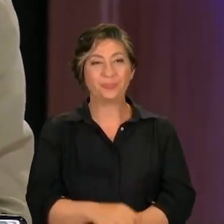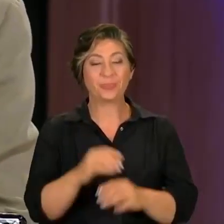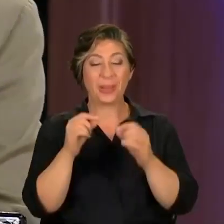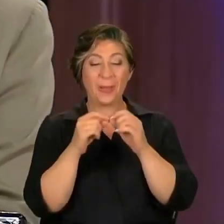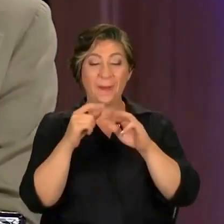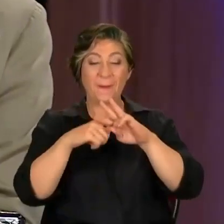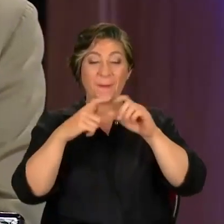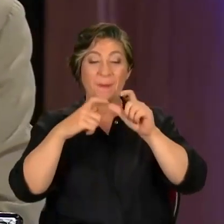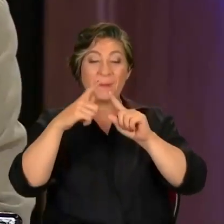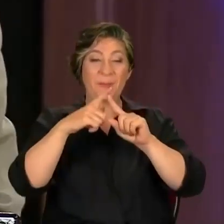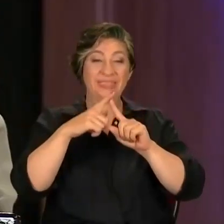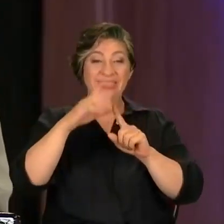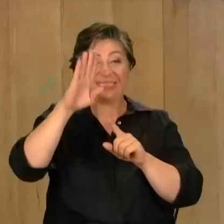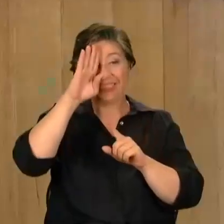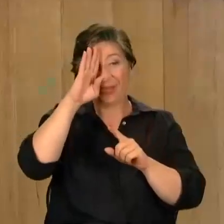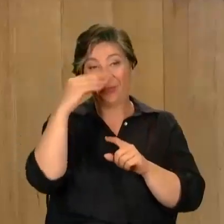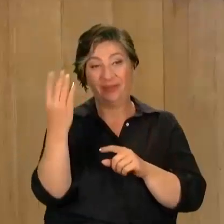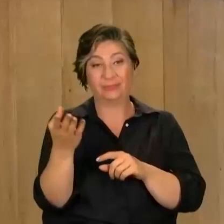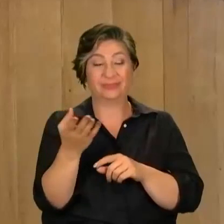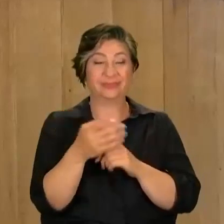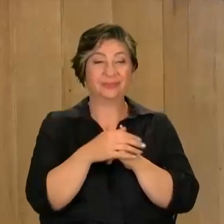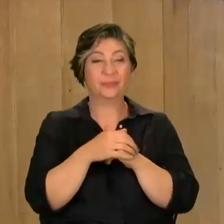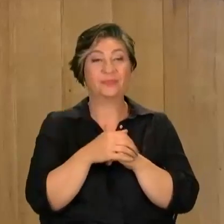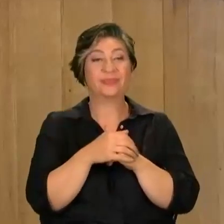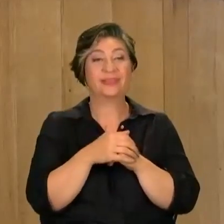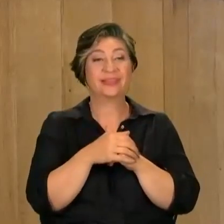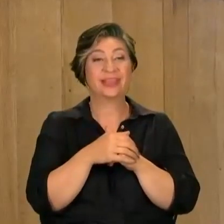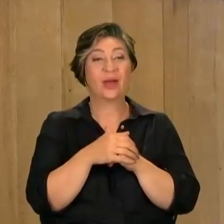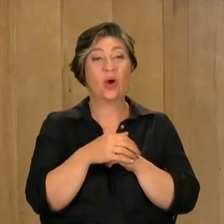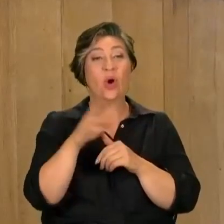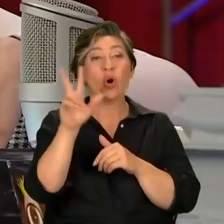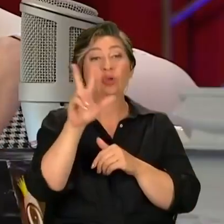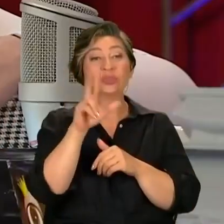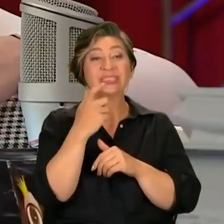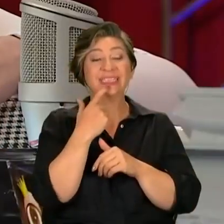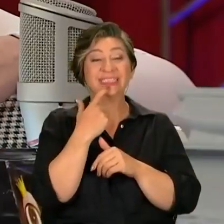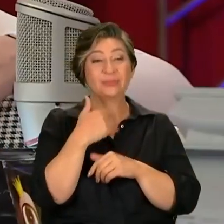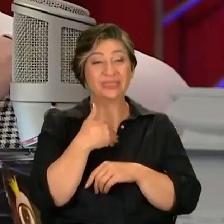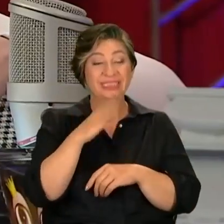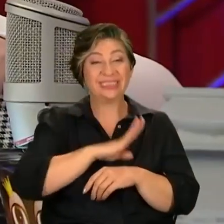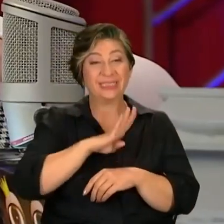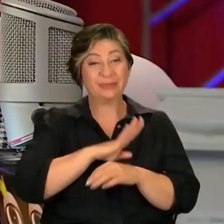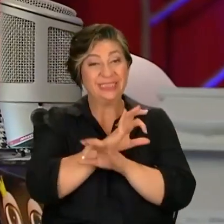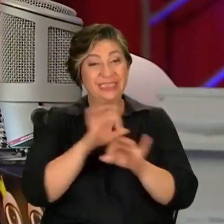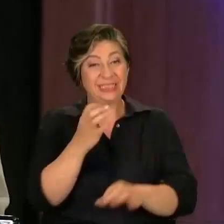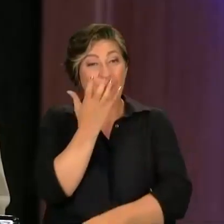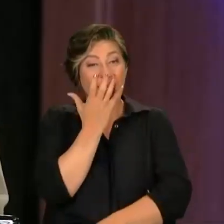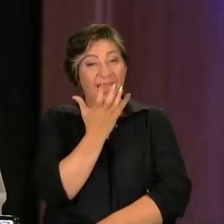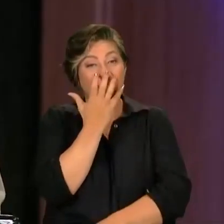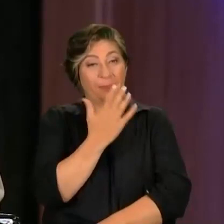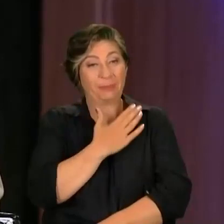Based İstanbul'a vermiş bunu bak. Based İstanbul diyor ki 30 yaşımı sabırsızlıkla